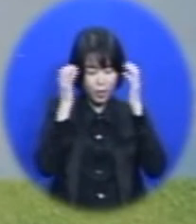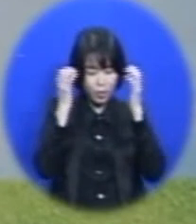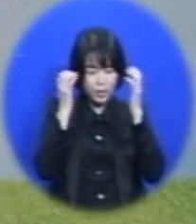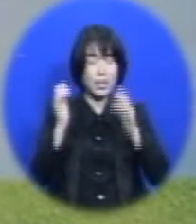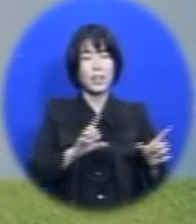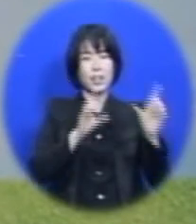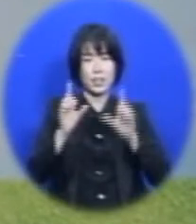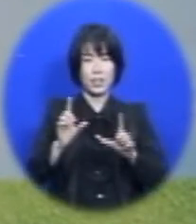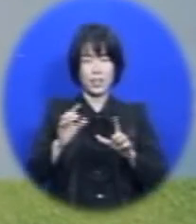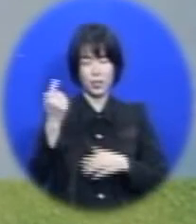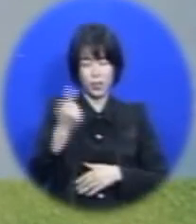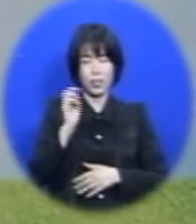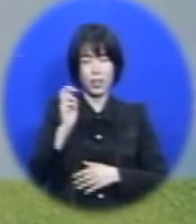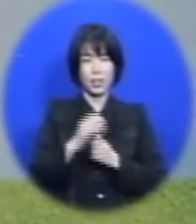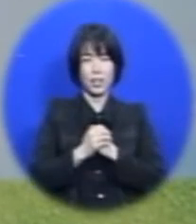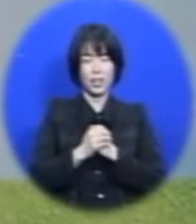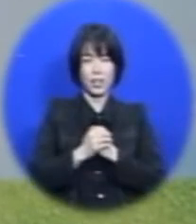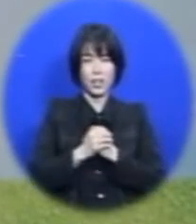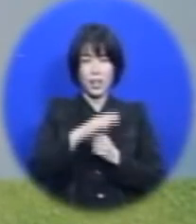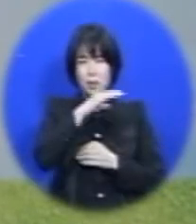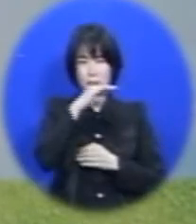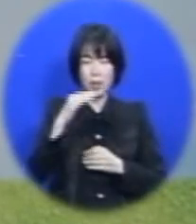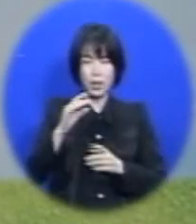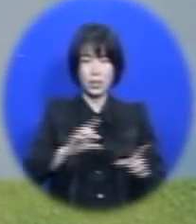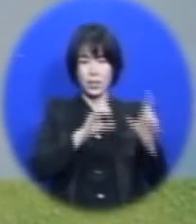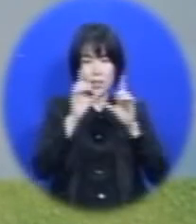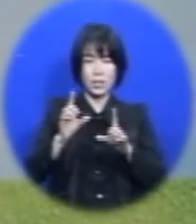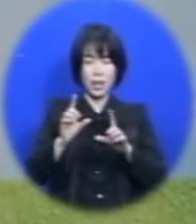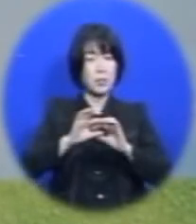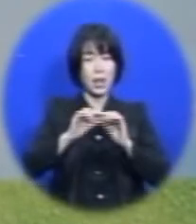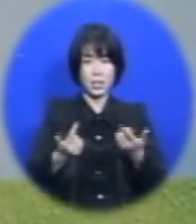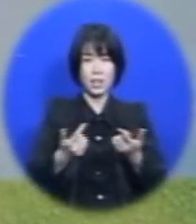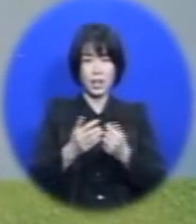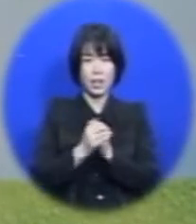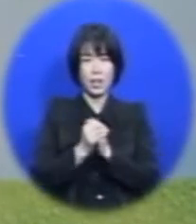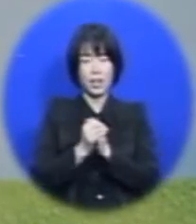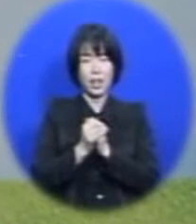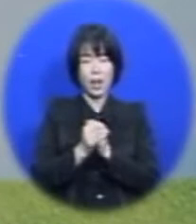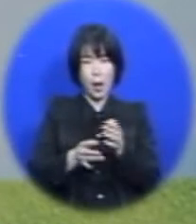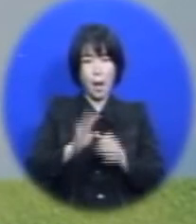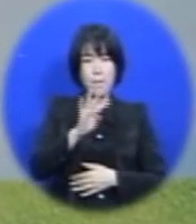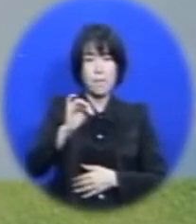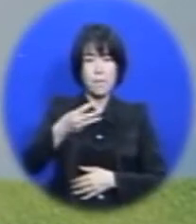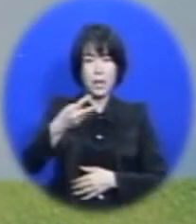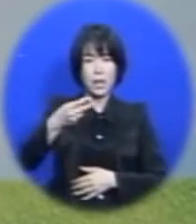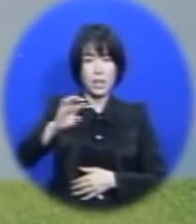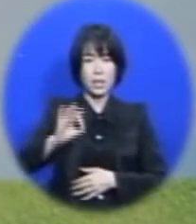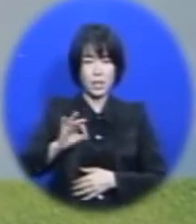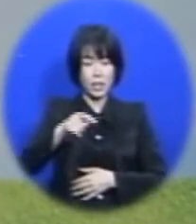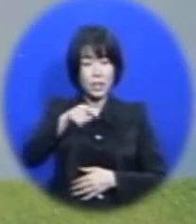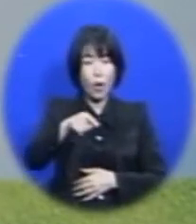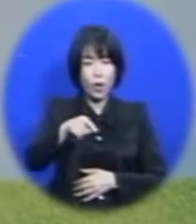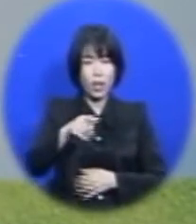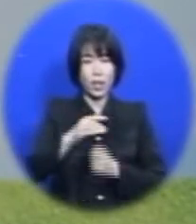것 같아요. 이게 정상적인 집에서 이렇게 산 게 아니고 빌딩에서